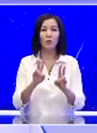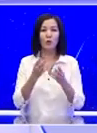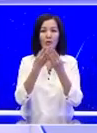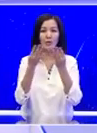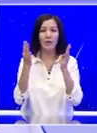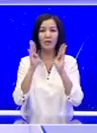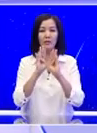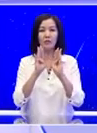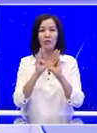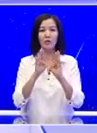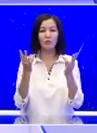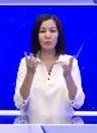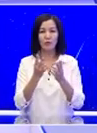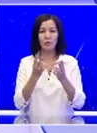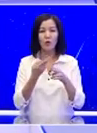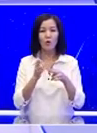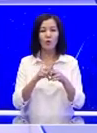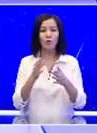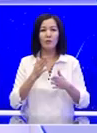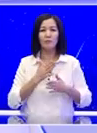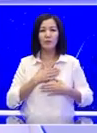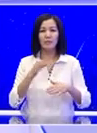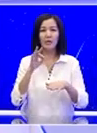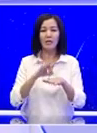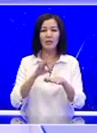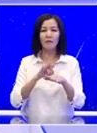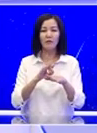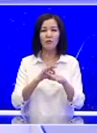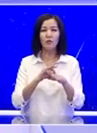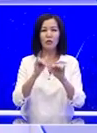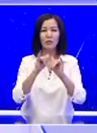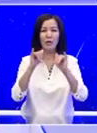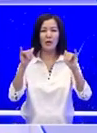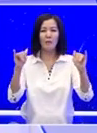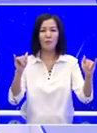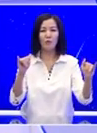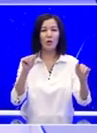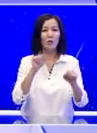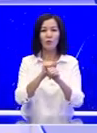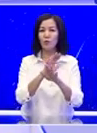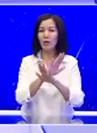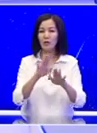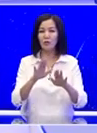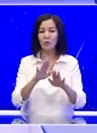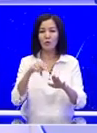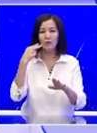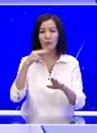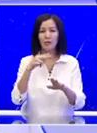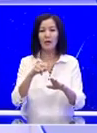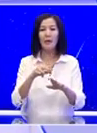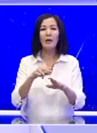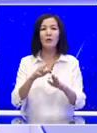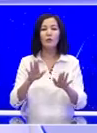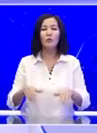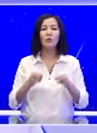де оқшаулануға мәжбүрміз. Өткені, біз әлі коронавирустың шарықтау шегінен өткен жоқпыз, деді мемлекет басшысы. Төтенше жағдай